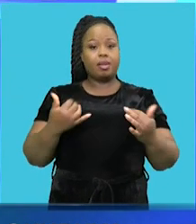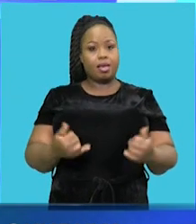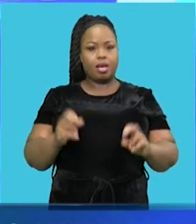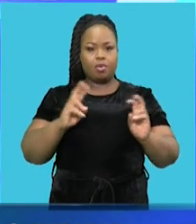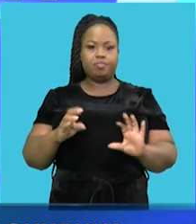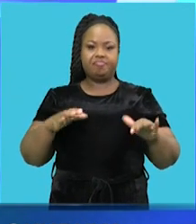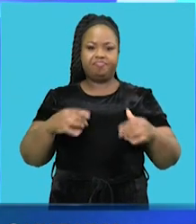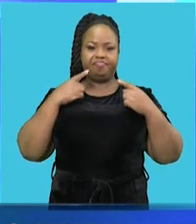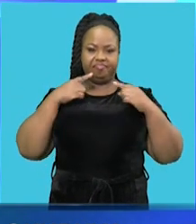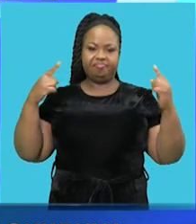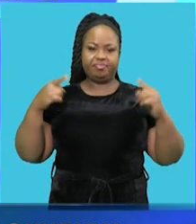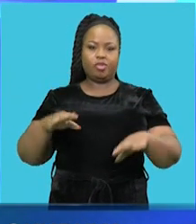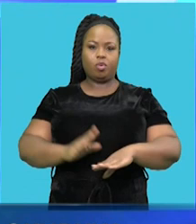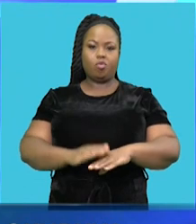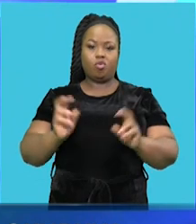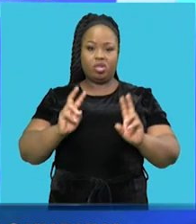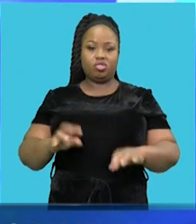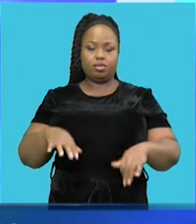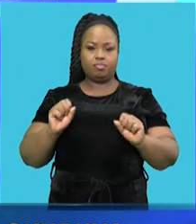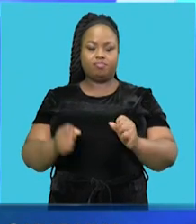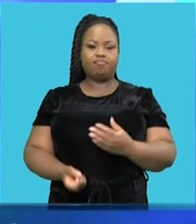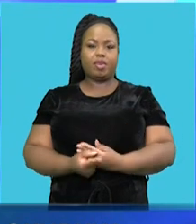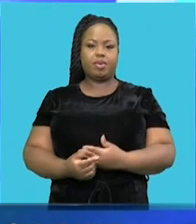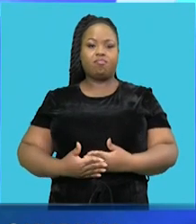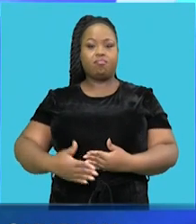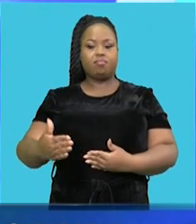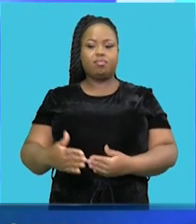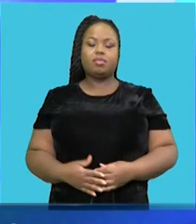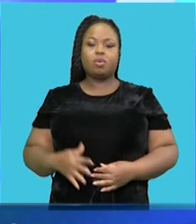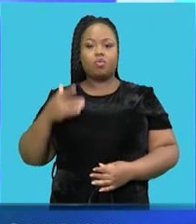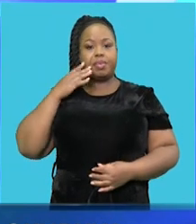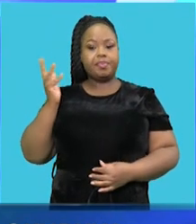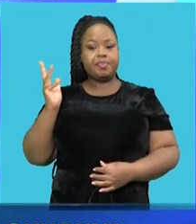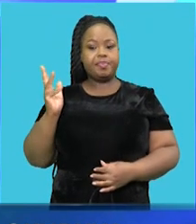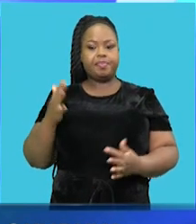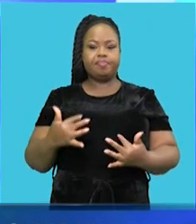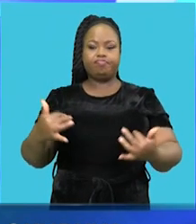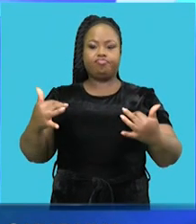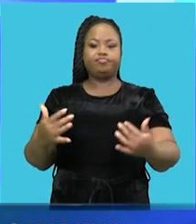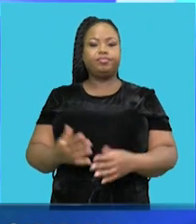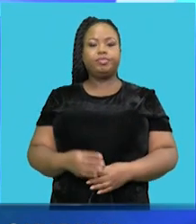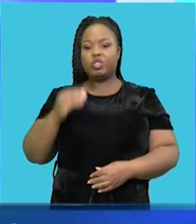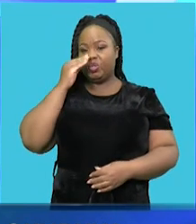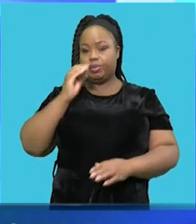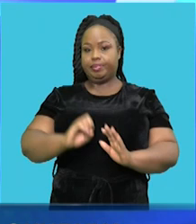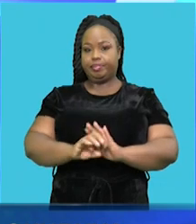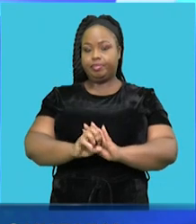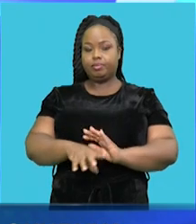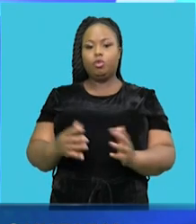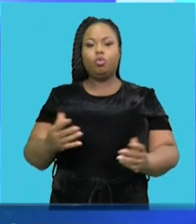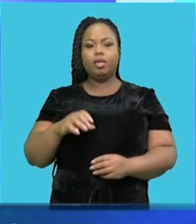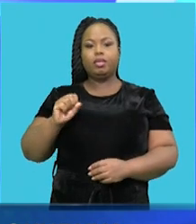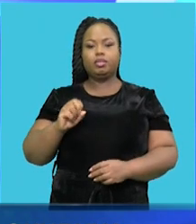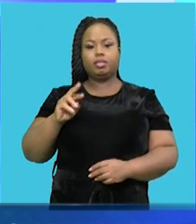lipe ngeza ama tuba okubu ya kwenkubu yukunywa kumbane psika eti tange tpasha lindibano nonondaba ebi banjelu esanengi hili kwa kukona